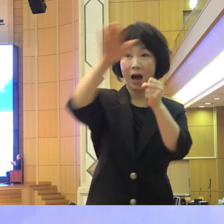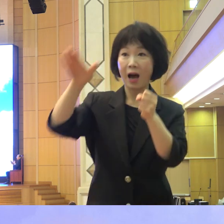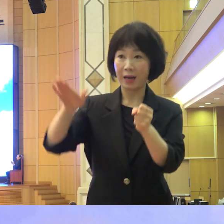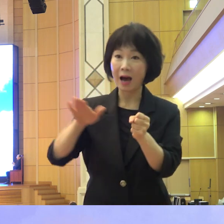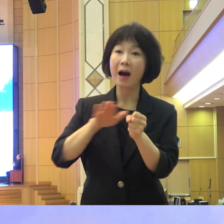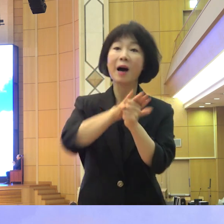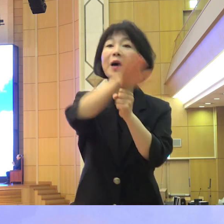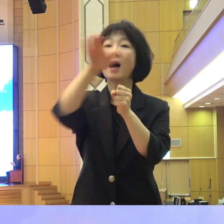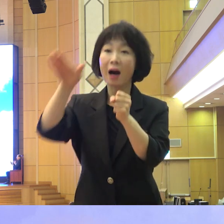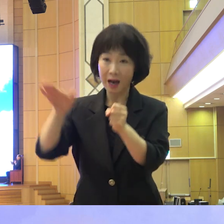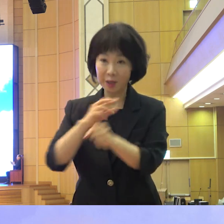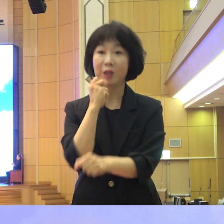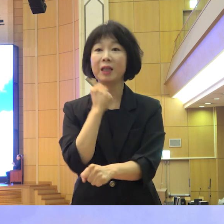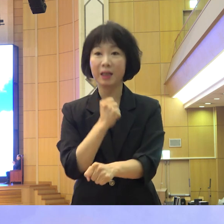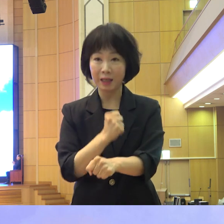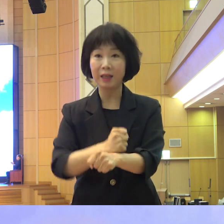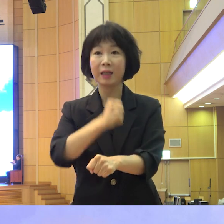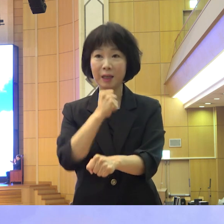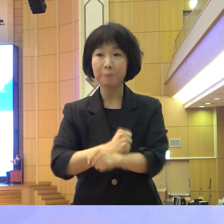날